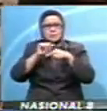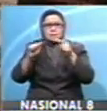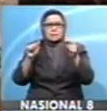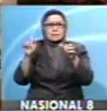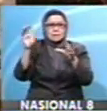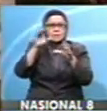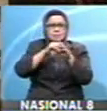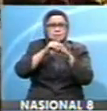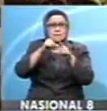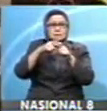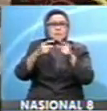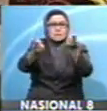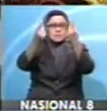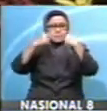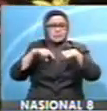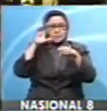penyampai